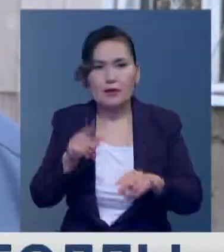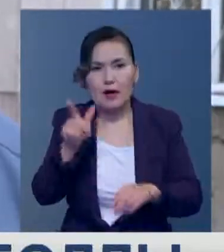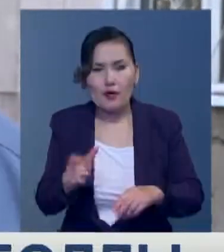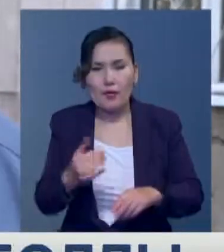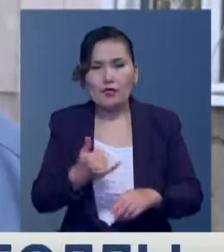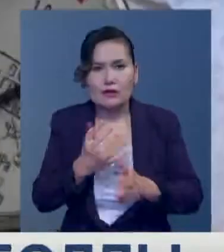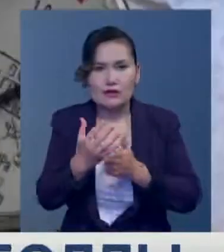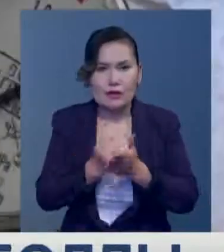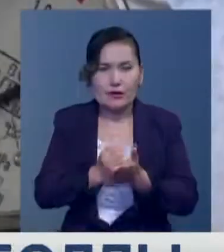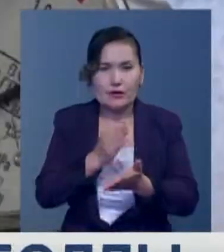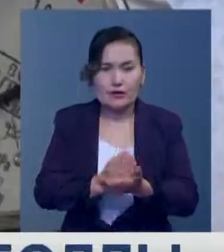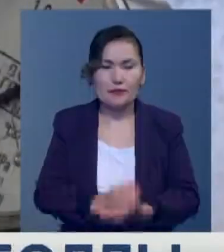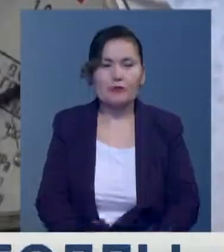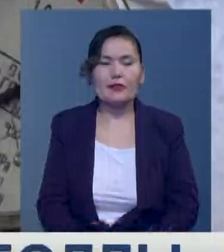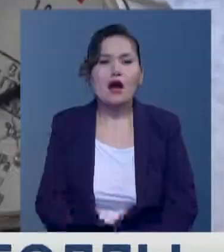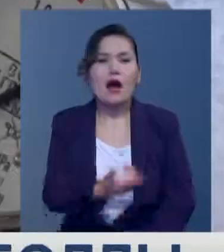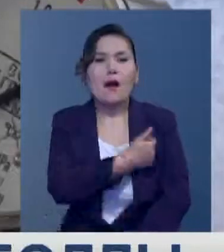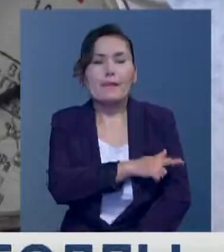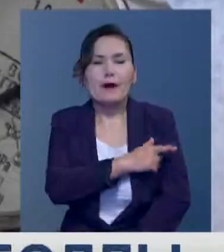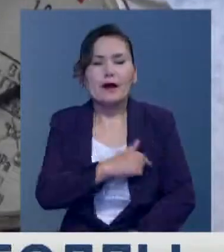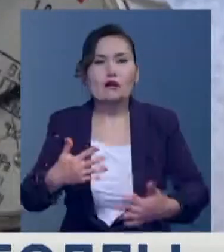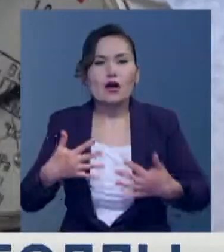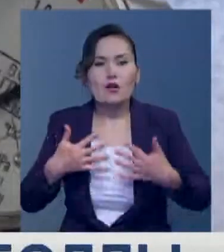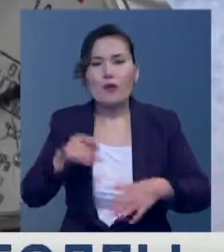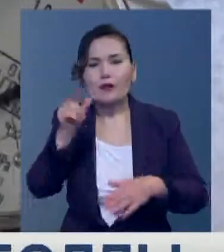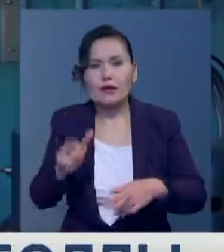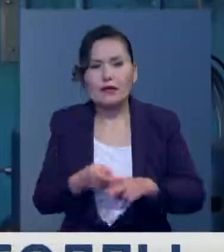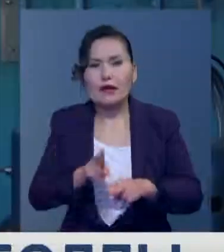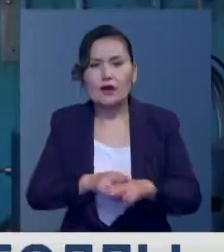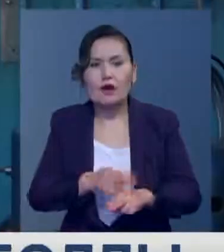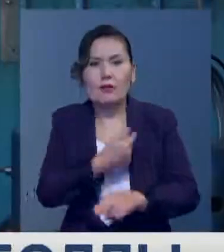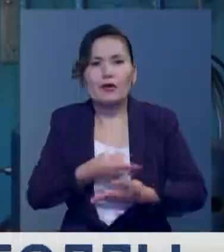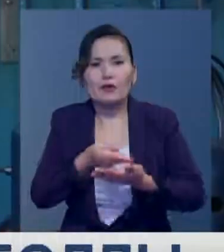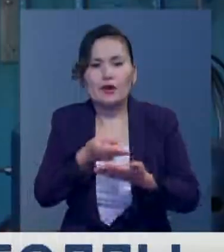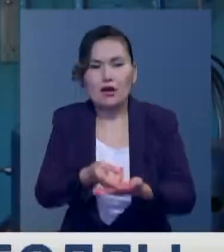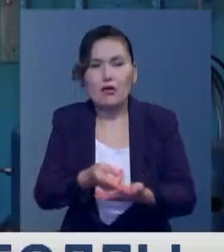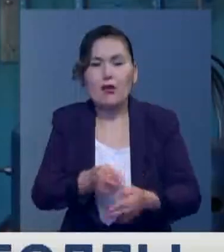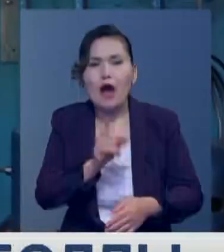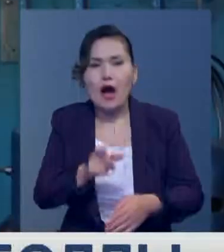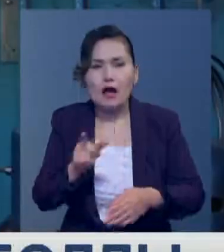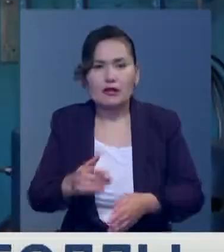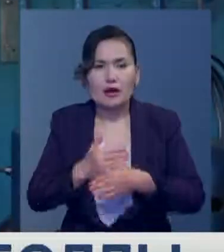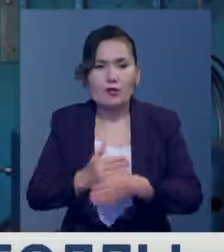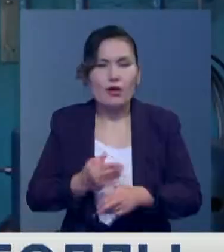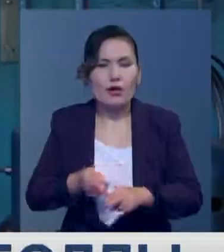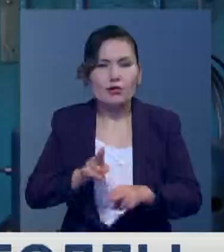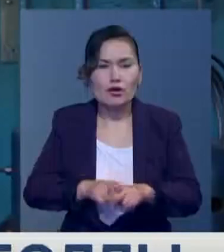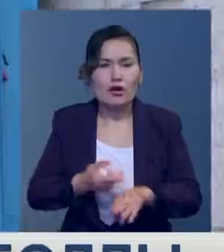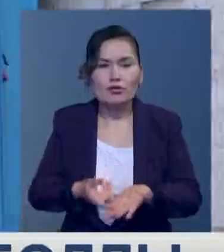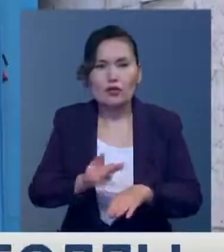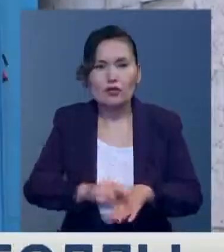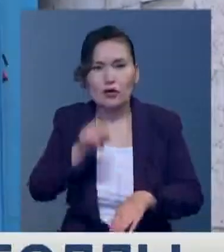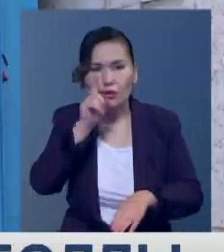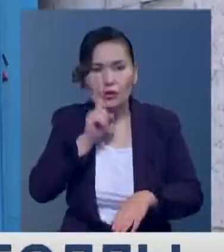резервте сақталады. Медициналық оттегіні палаталарға және реанимациялық бөлімшеге жеткізу үшін тат баспайтын құбыр желісі